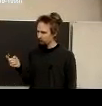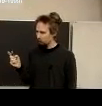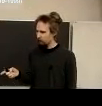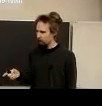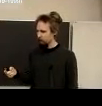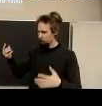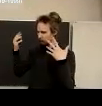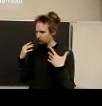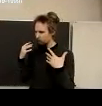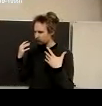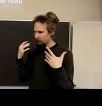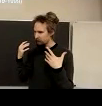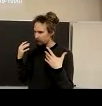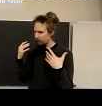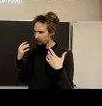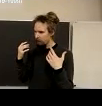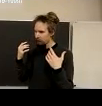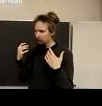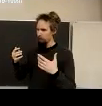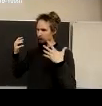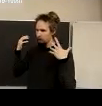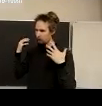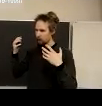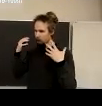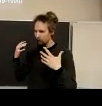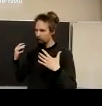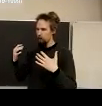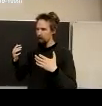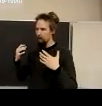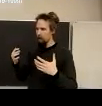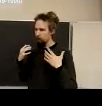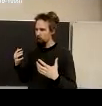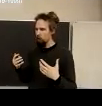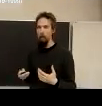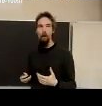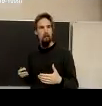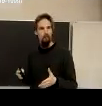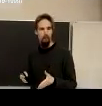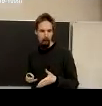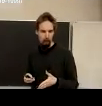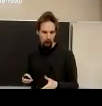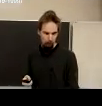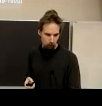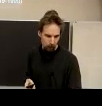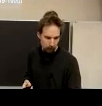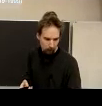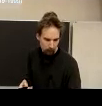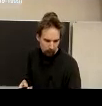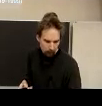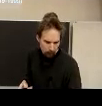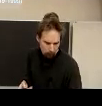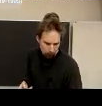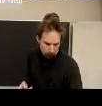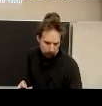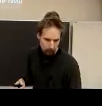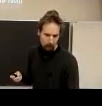Keskeistä tässä, että kuinka keskittyneitä me ollaan itseen. Ja just, että kuinka paljon ja minkä laatuista huomiota me suunnataan todellisuuteen.